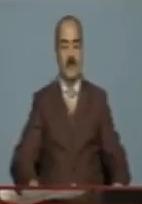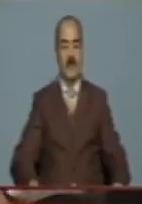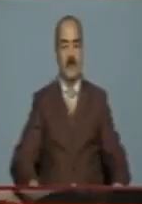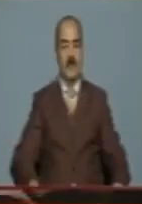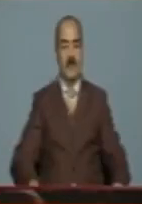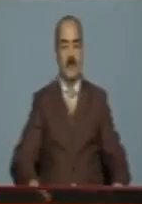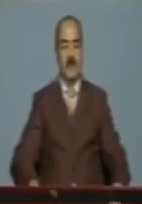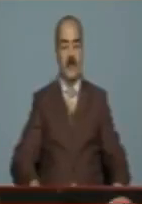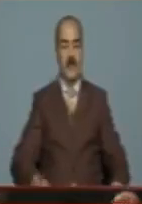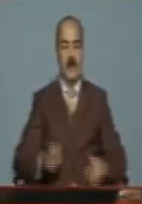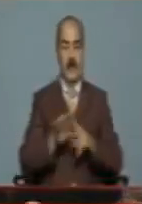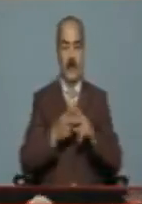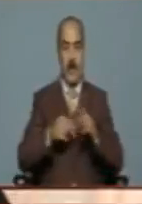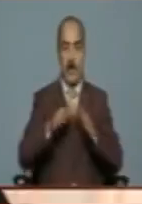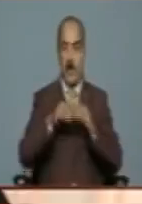شعب مصر العظيم،